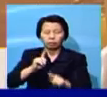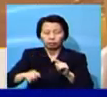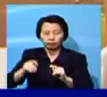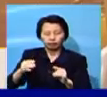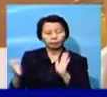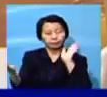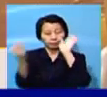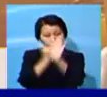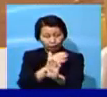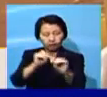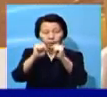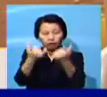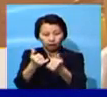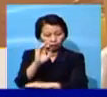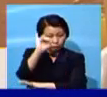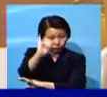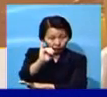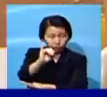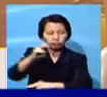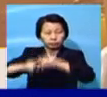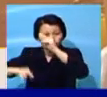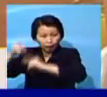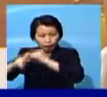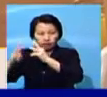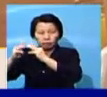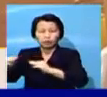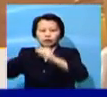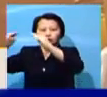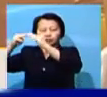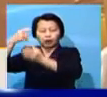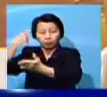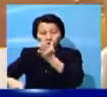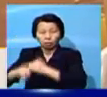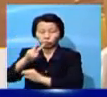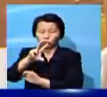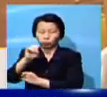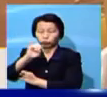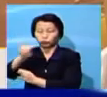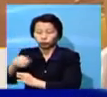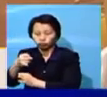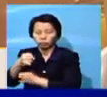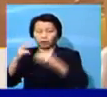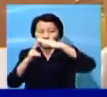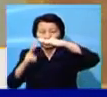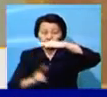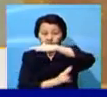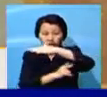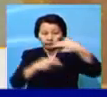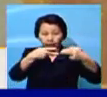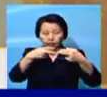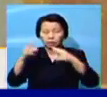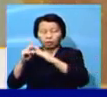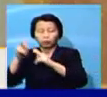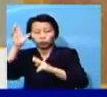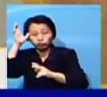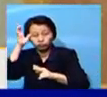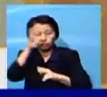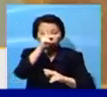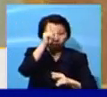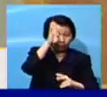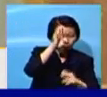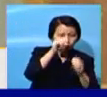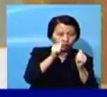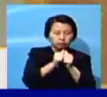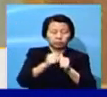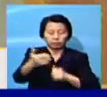timbal balas Syarikat itu berjanji membina sebuah masjid bernilai rm20 juta jambatan penghubung Kampung Cina kota baru dengan